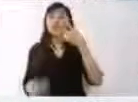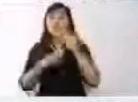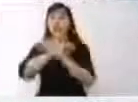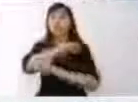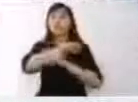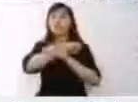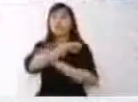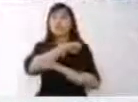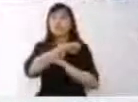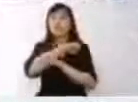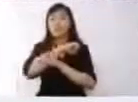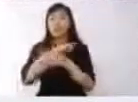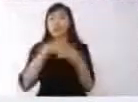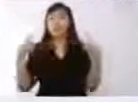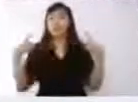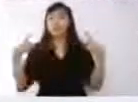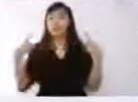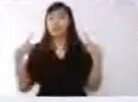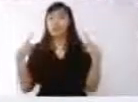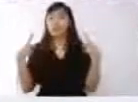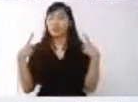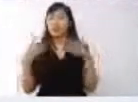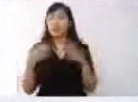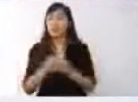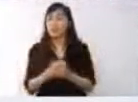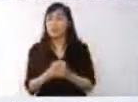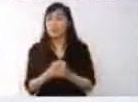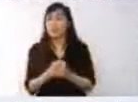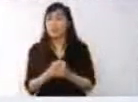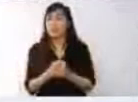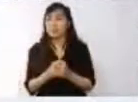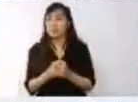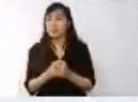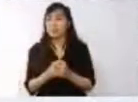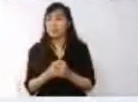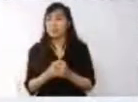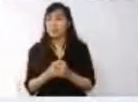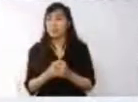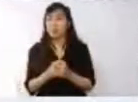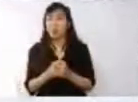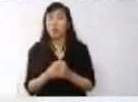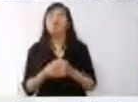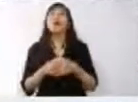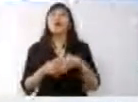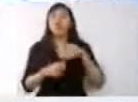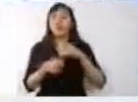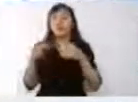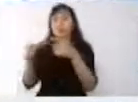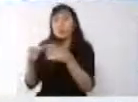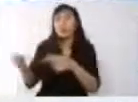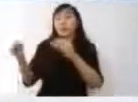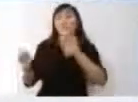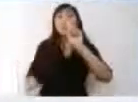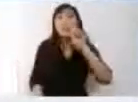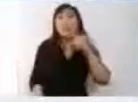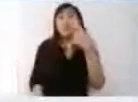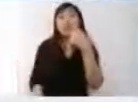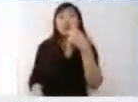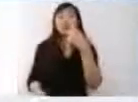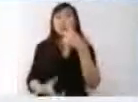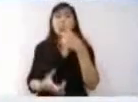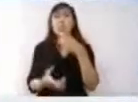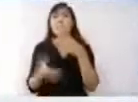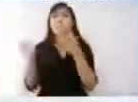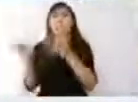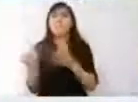po, even prior to COVID-19, palagi po silang may mga hand sanitizers, disinfectants, ano po.